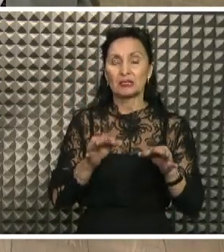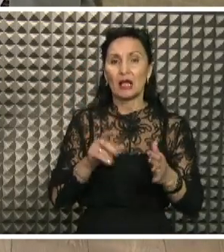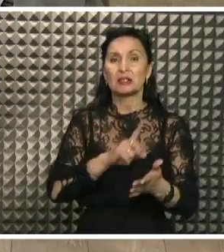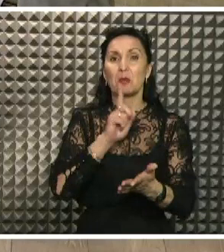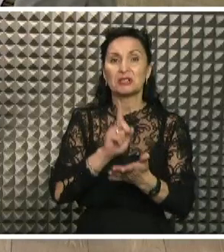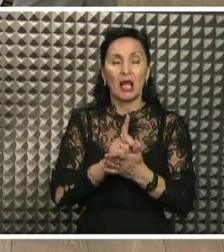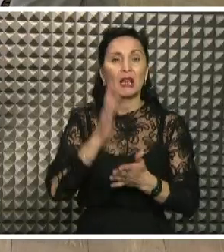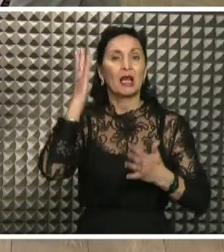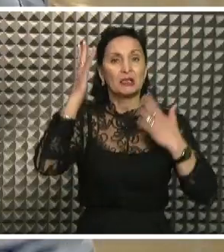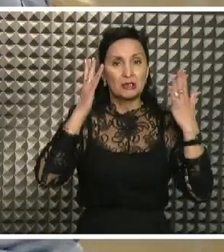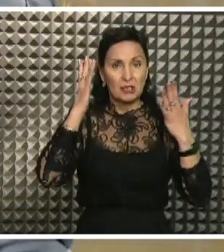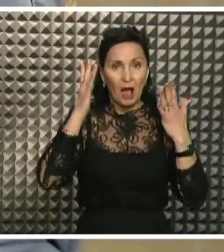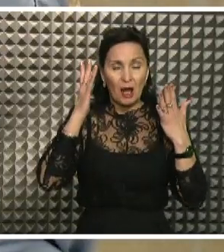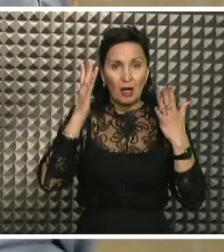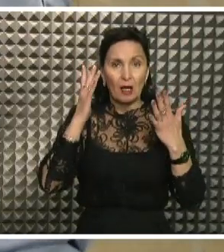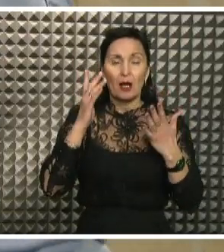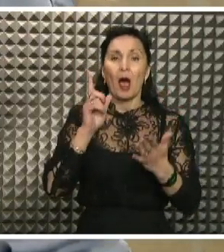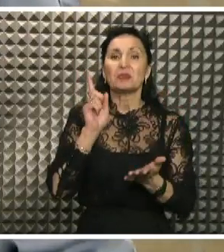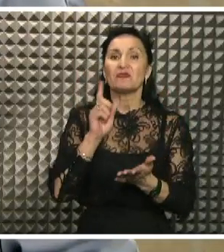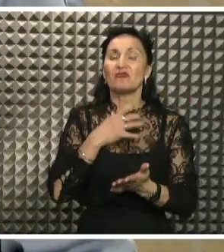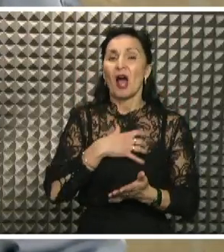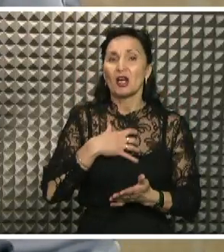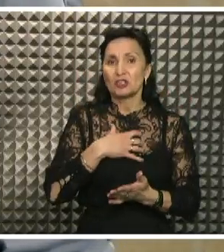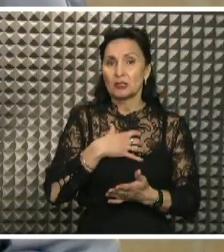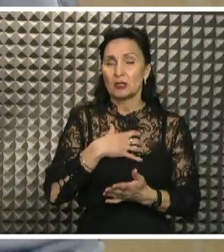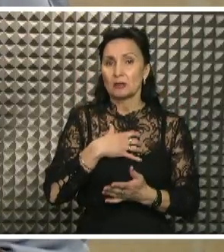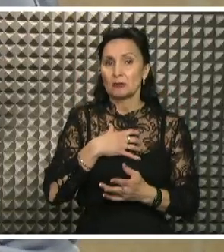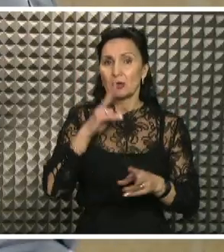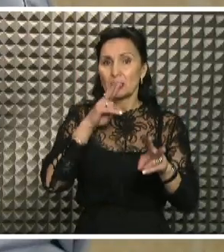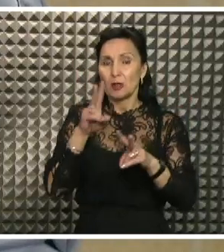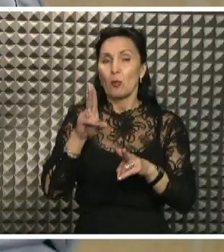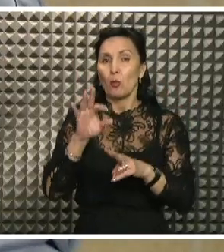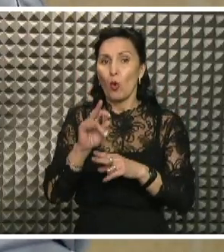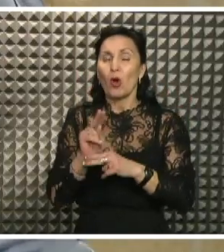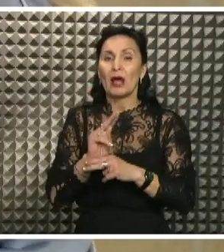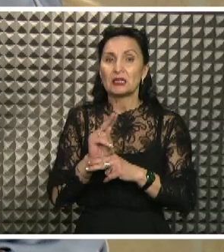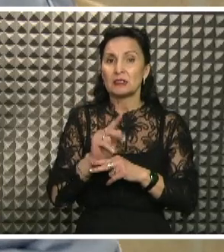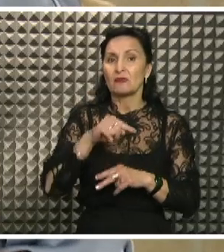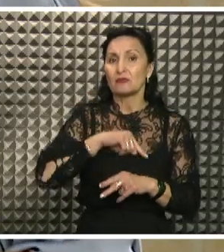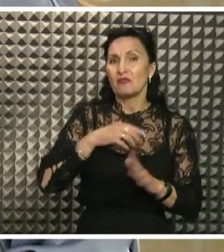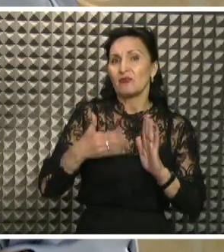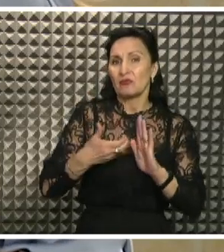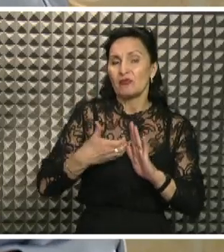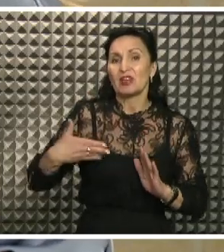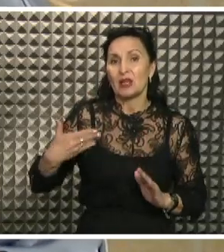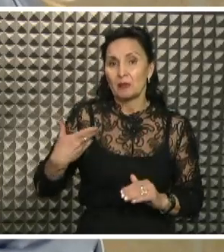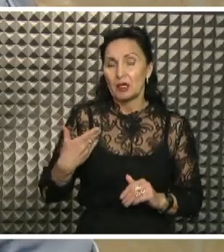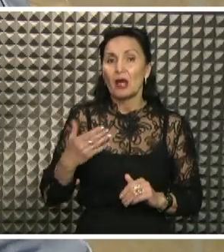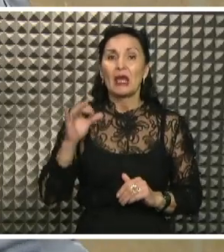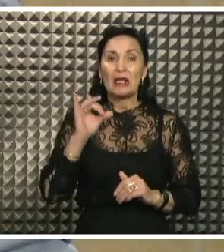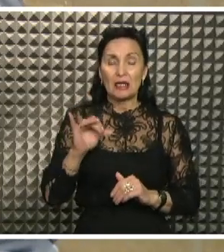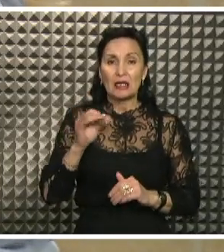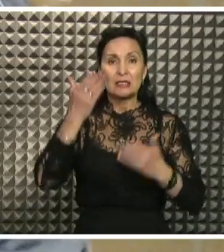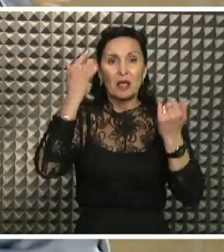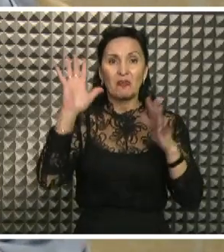обязательно сна. Важно нормализовать пациентов по коррекции нутриентных дефицитов. И, кроме того, не